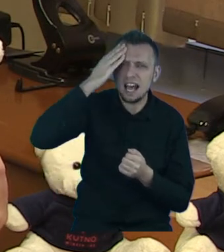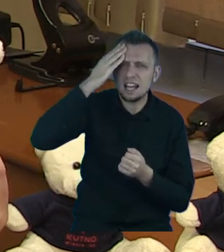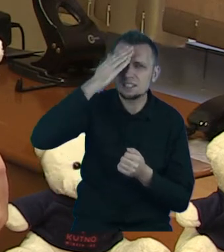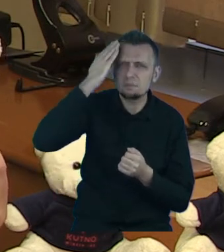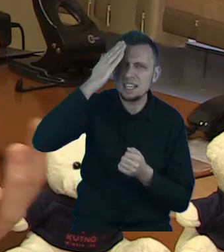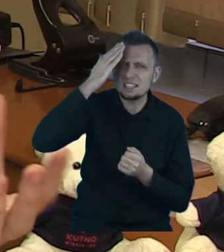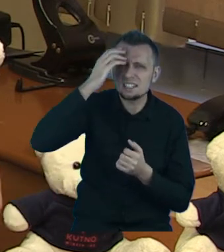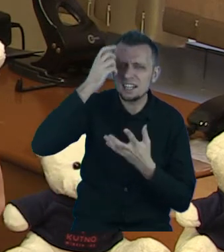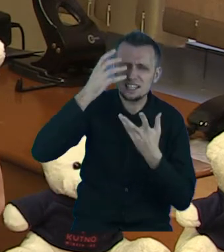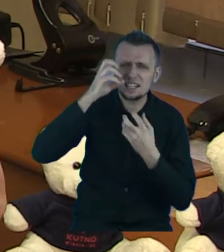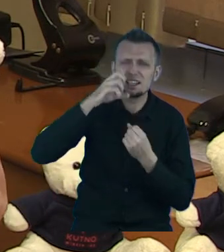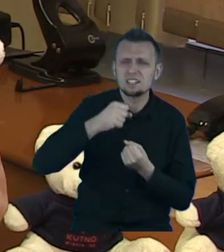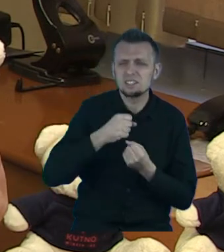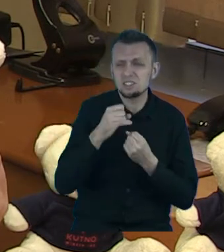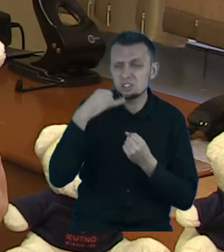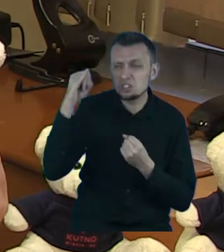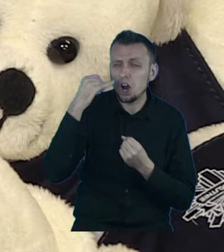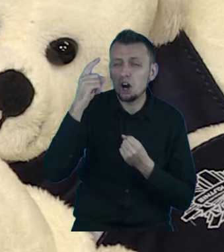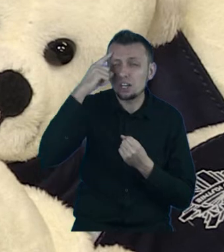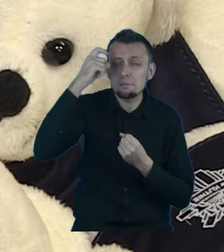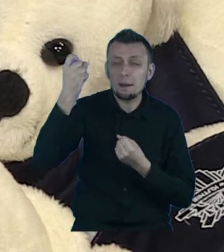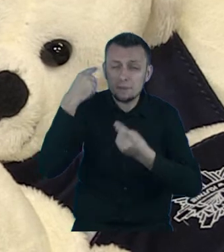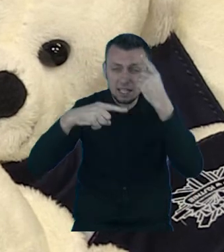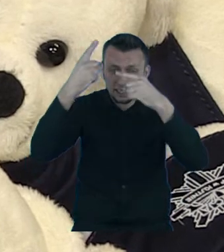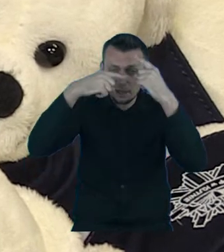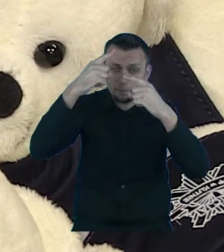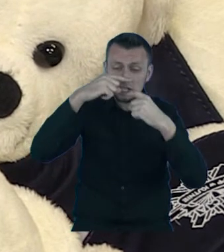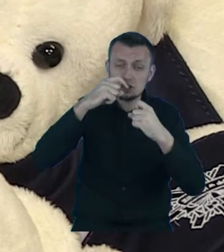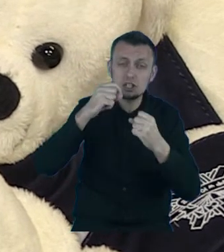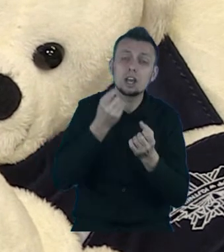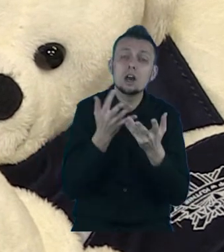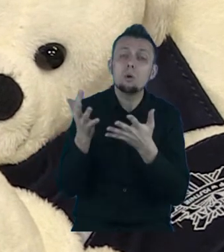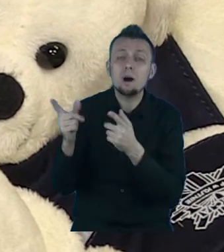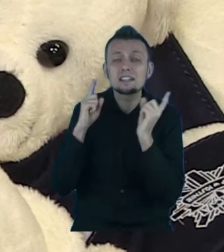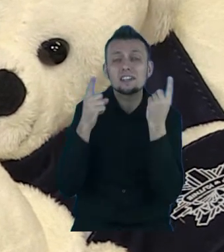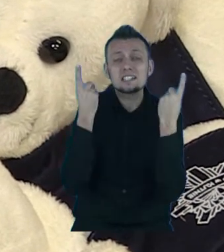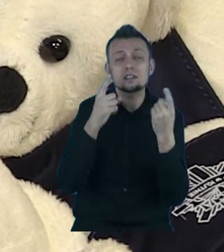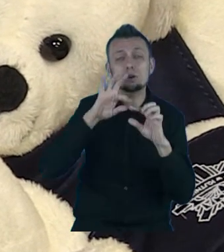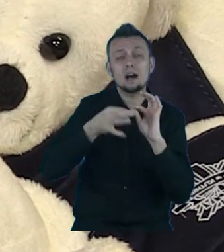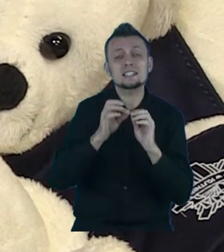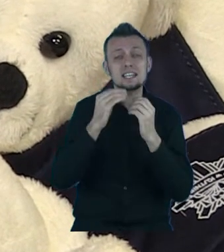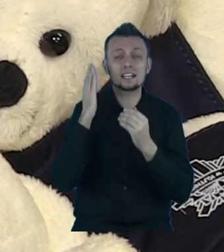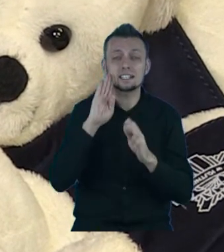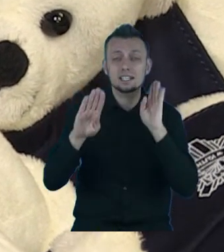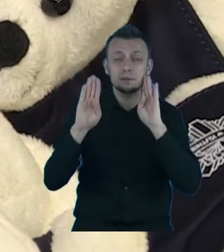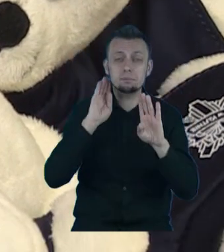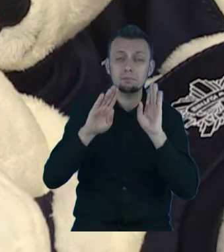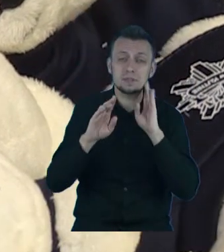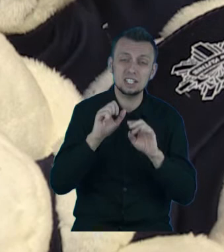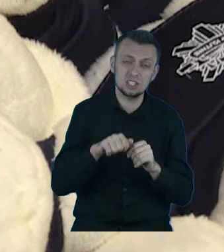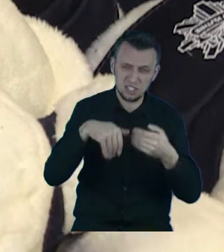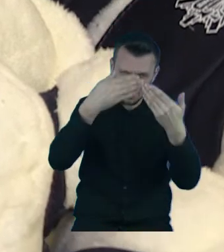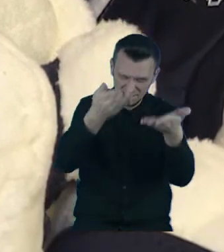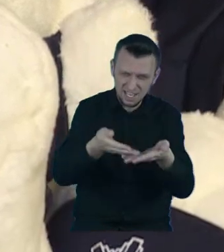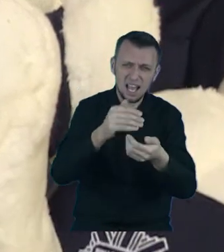lub biorą udział właśnie w takich zdarzeniach, gdzie biorą udział również i małe dzieci. W związku z tym takie pluszowe misie zostaną podczas takich zdarzeń im